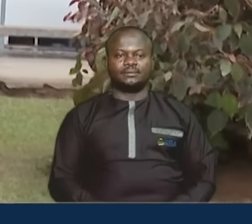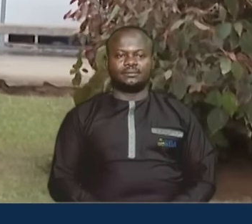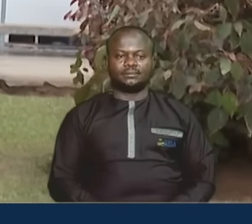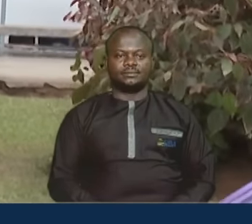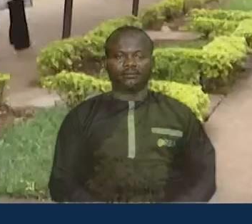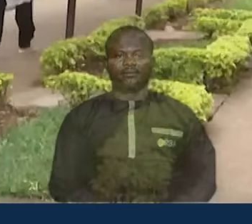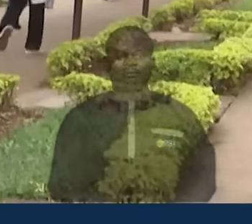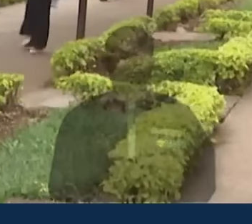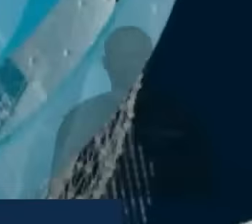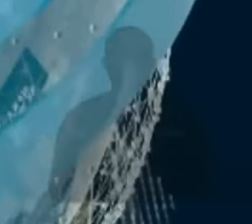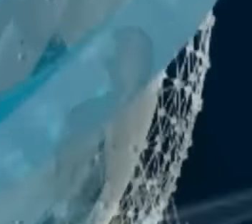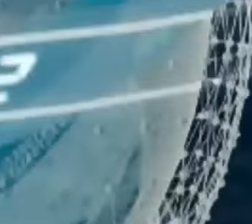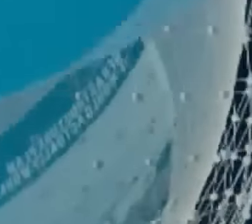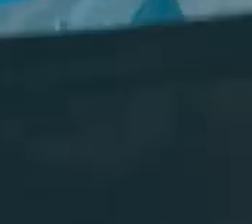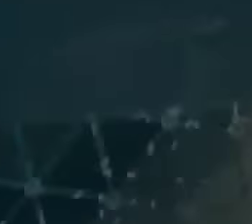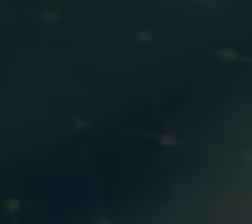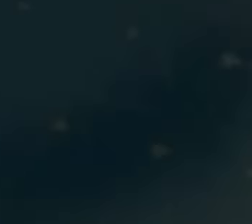I Kigali